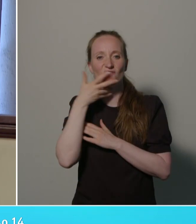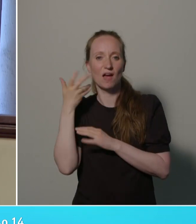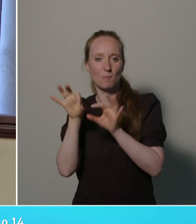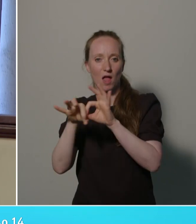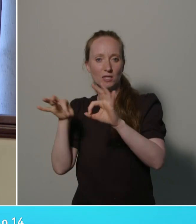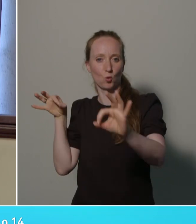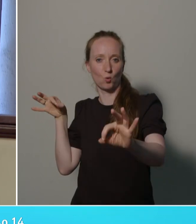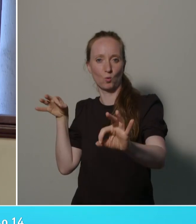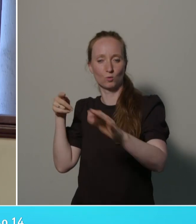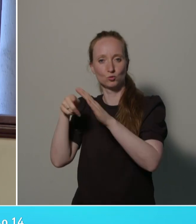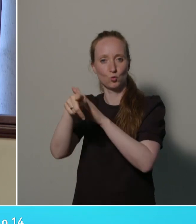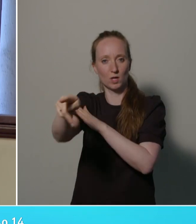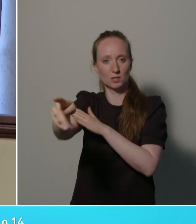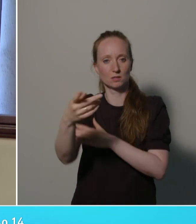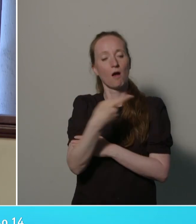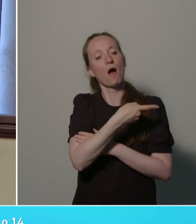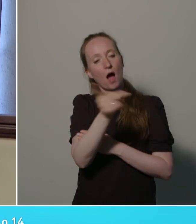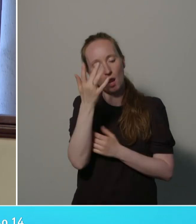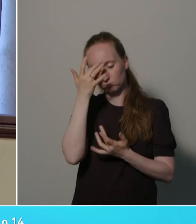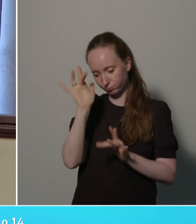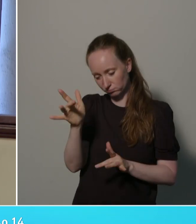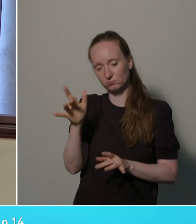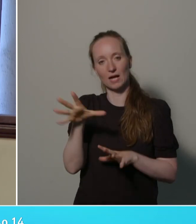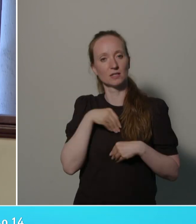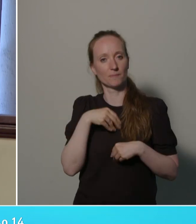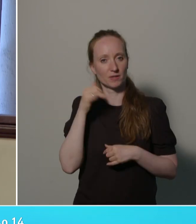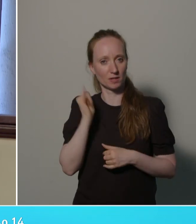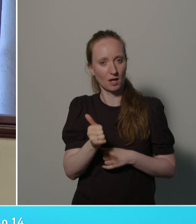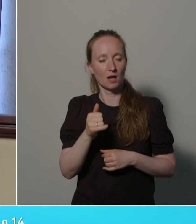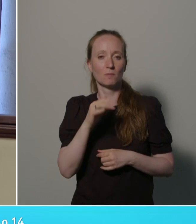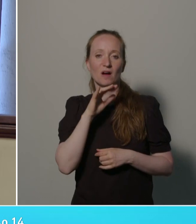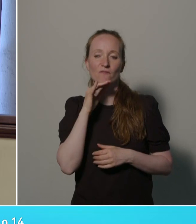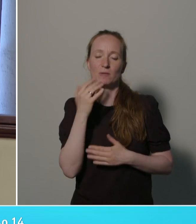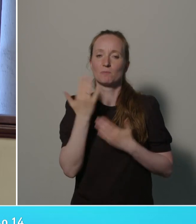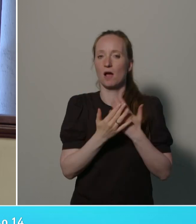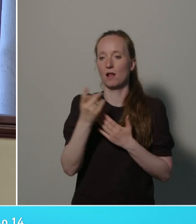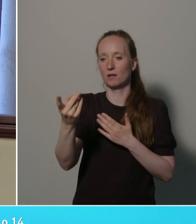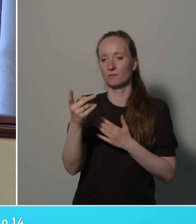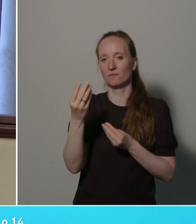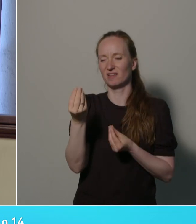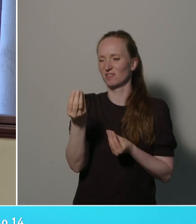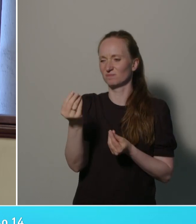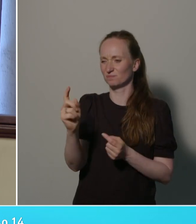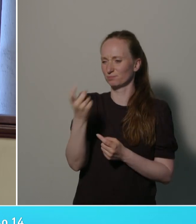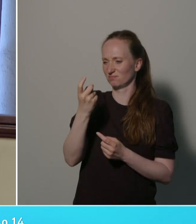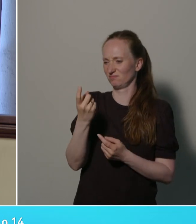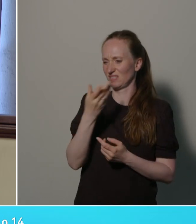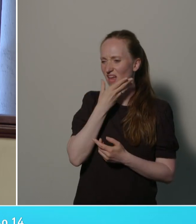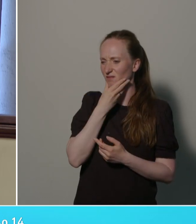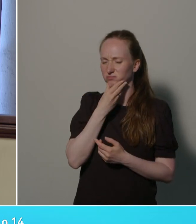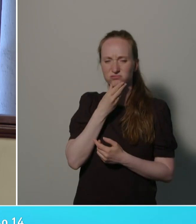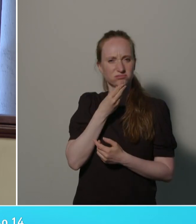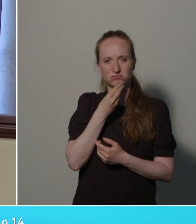davon. Und das hat auch jeder akzeptiert, obwohl sie manchmal auch vieles überragt. Liebe Kolleginnen und Kollegen, ich möchte